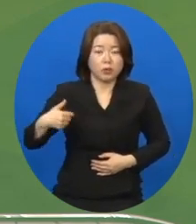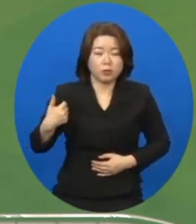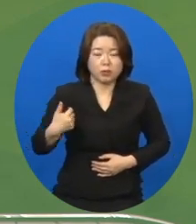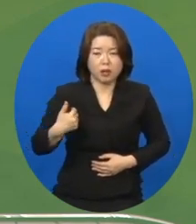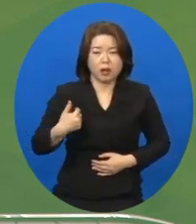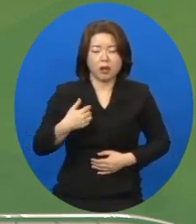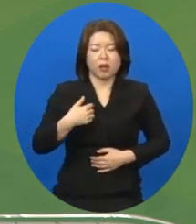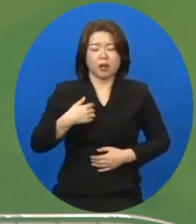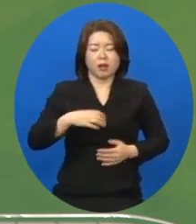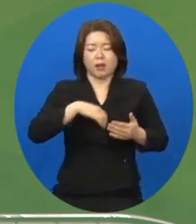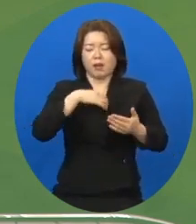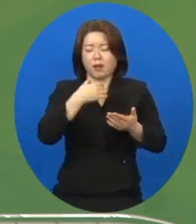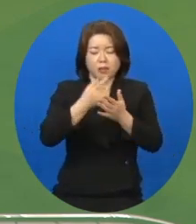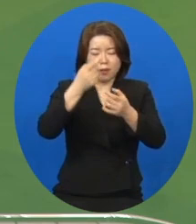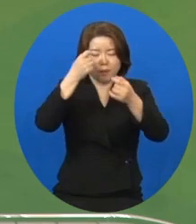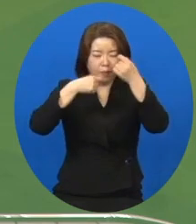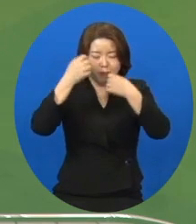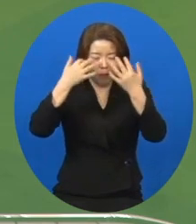쏟아지더래.